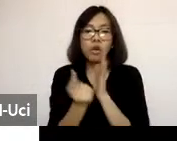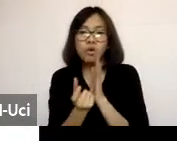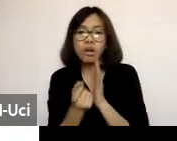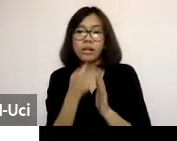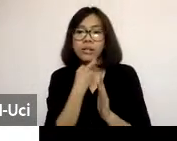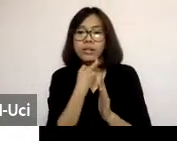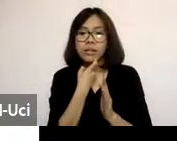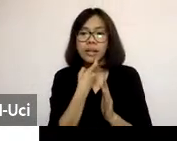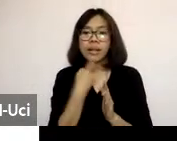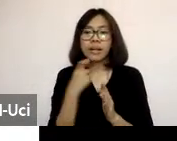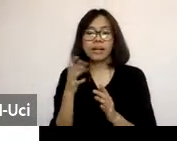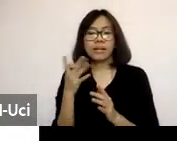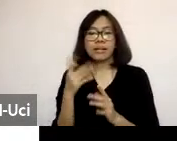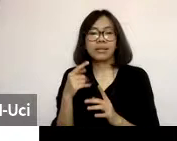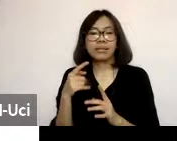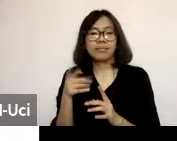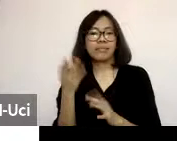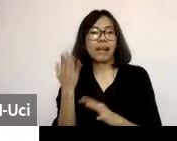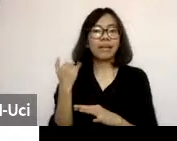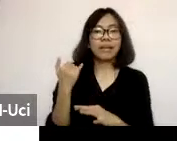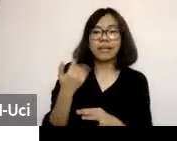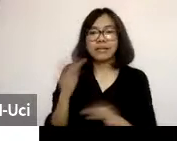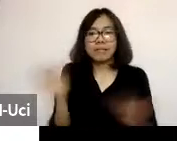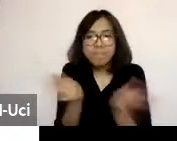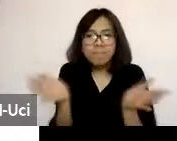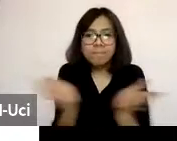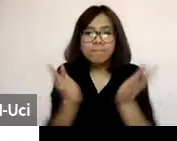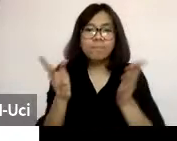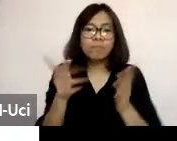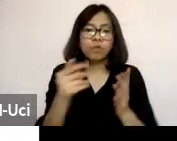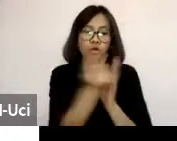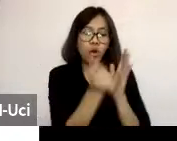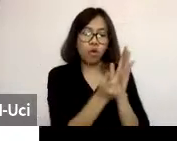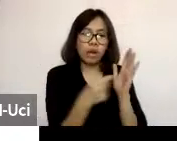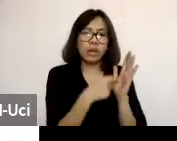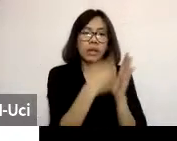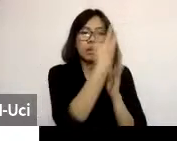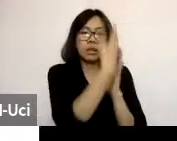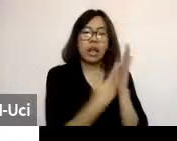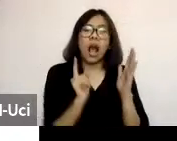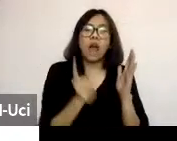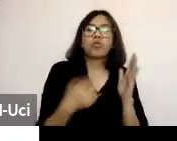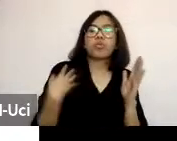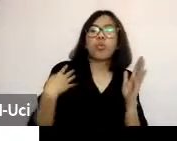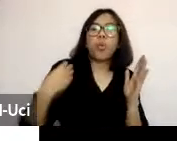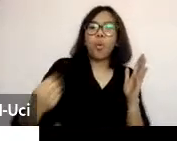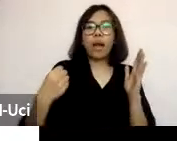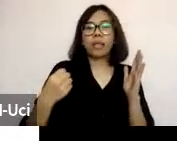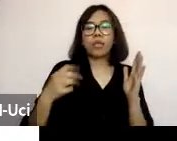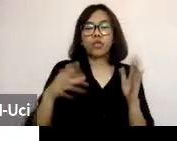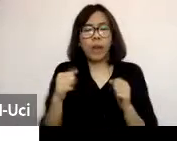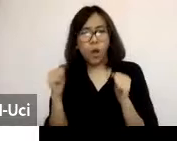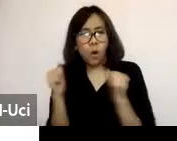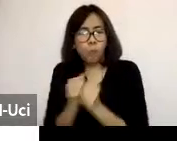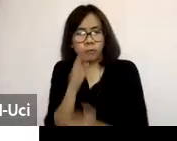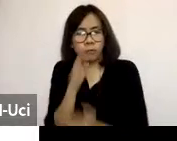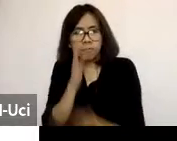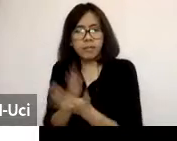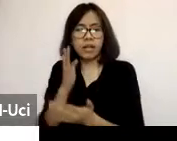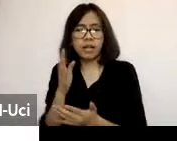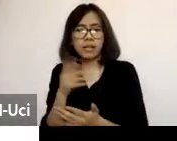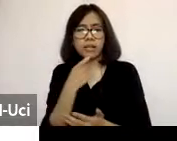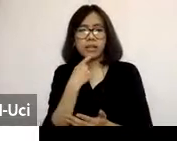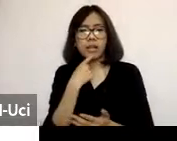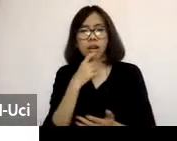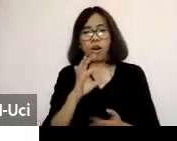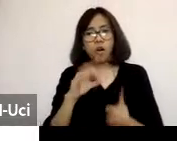yang juga kita dorong bersama-sama sehingga betul-betul fenomena ekonomi di bidang itu bukan